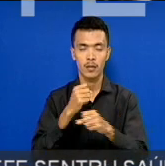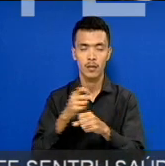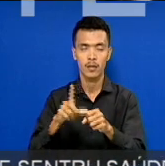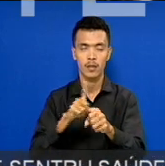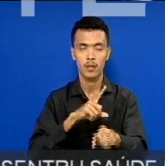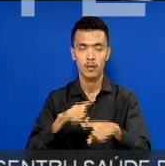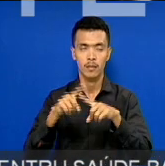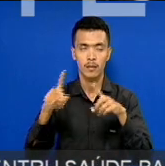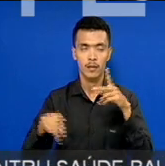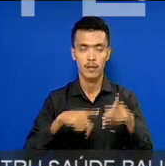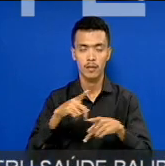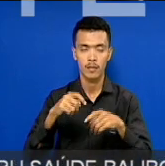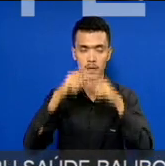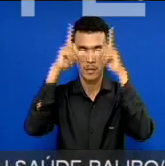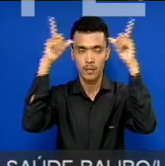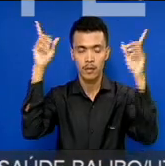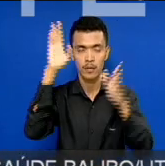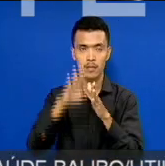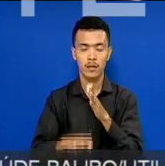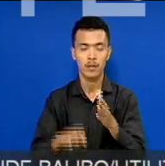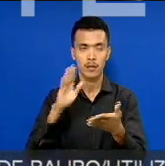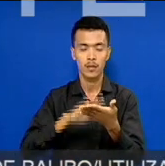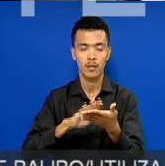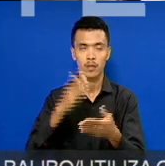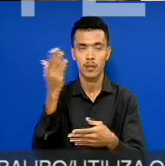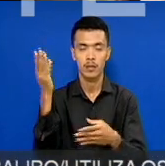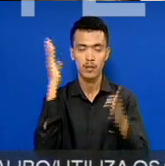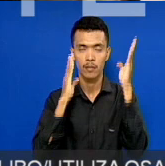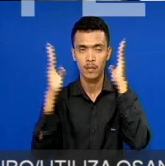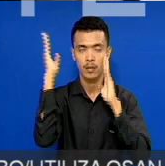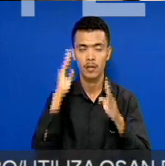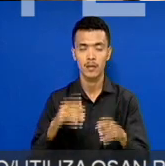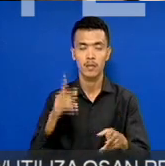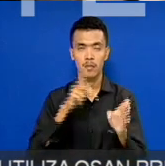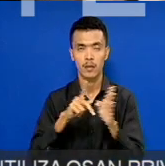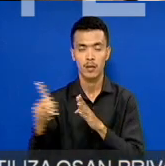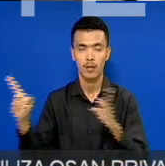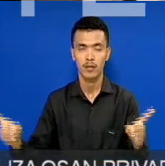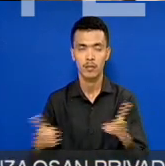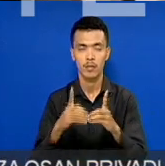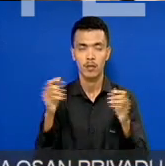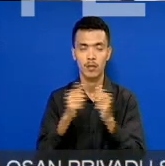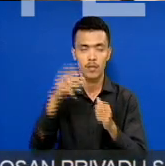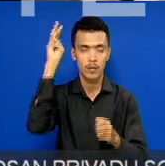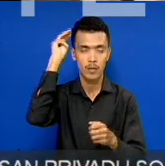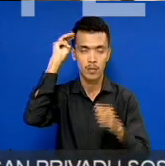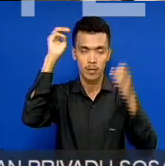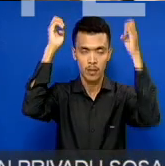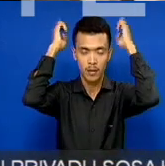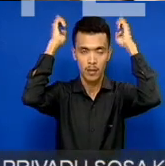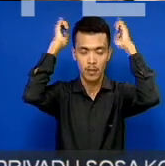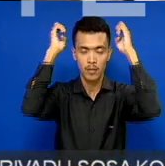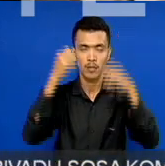mas Timor-Leste menos lhe estuda e a Malásia. Tamané planeia se assurmar o Ministério da Educação no entidade que